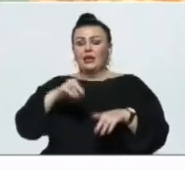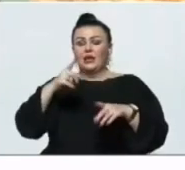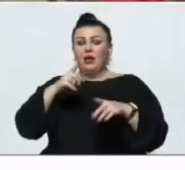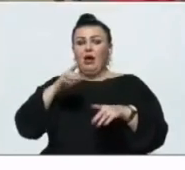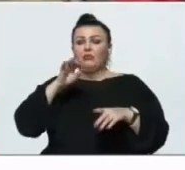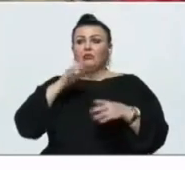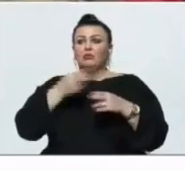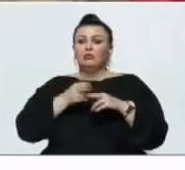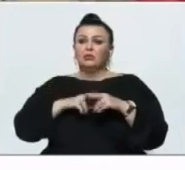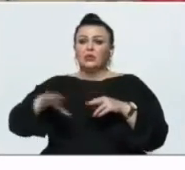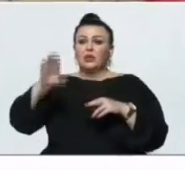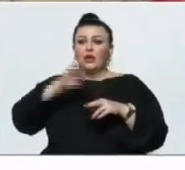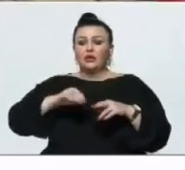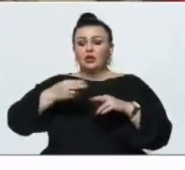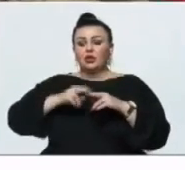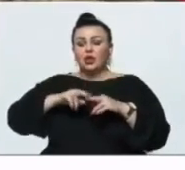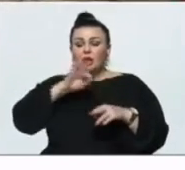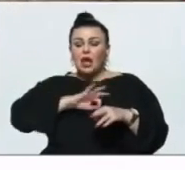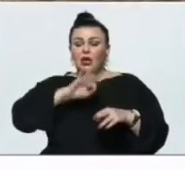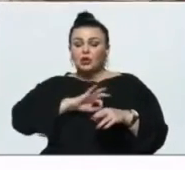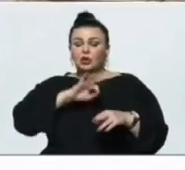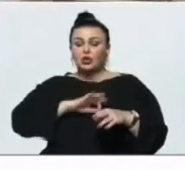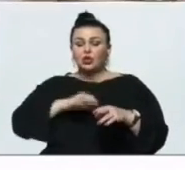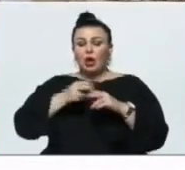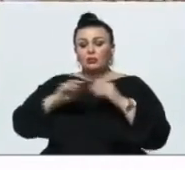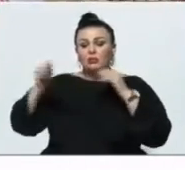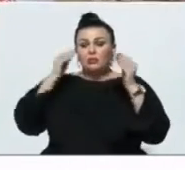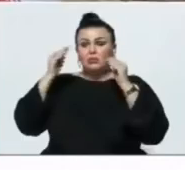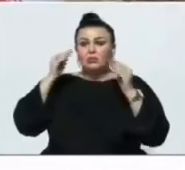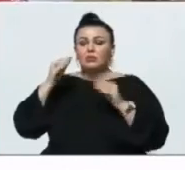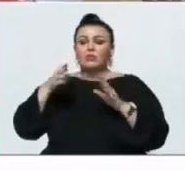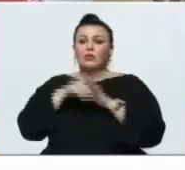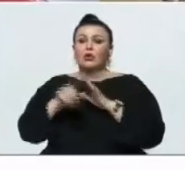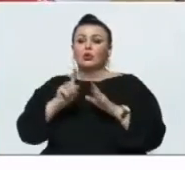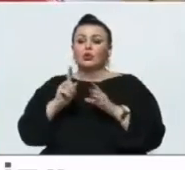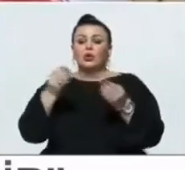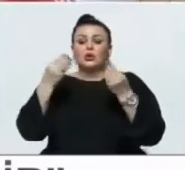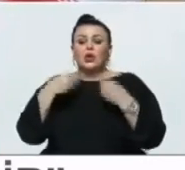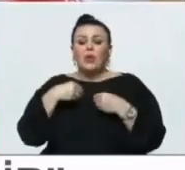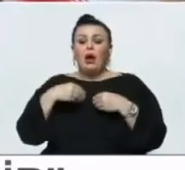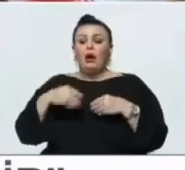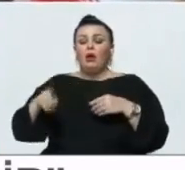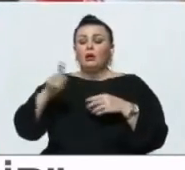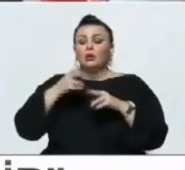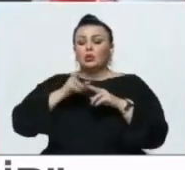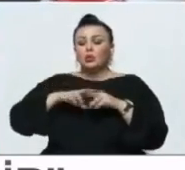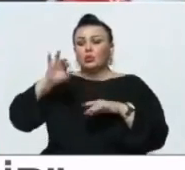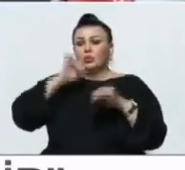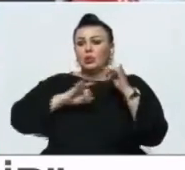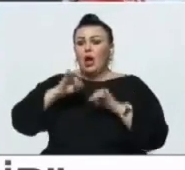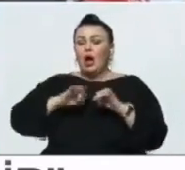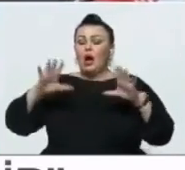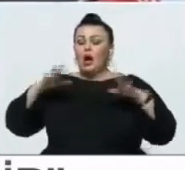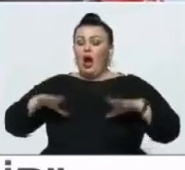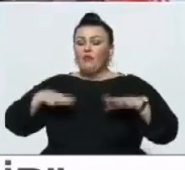etdik bu barədə. Mövlud Çavuşoğlu açıqlamasında qeyd etdi və bildirdi ki, Qafqazda sülh hər kəsin xeyrinə olacaq, amma